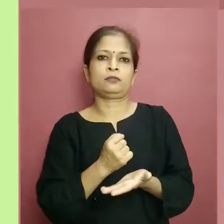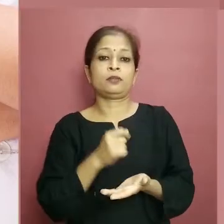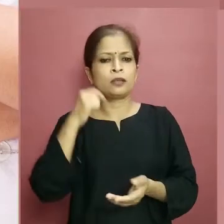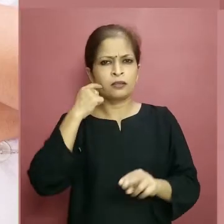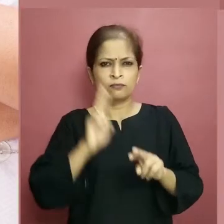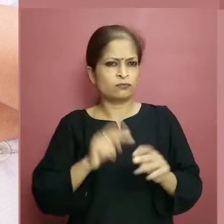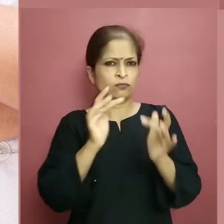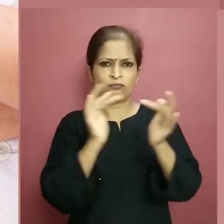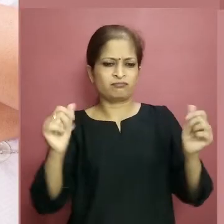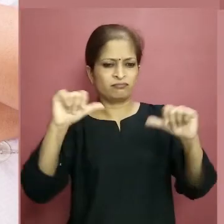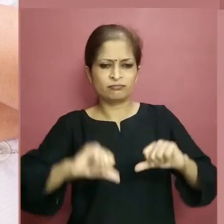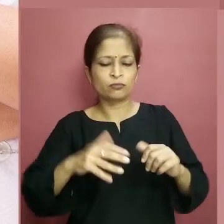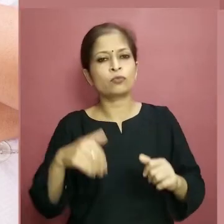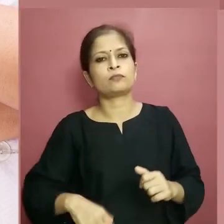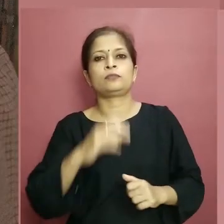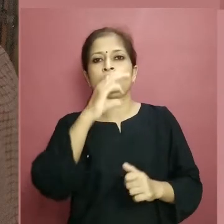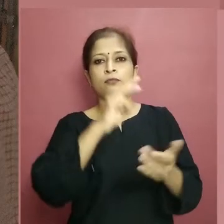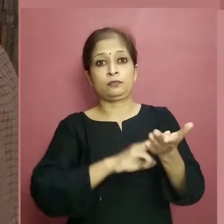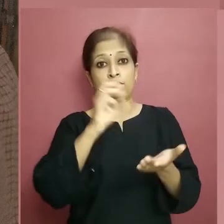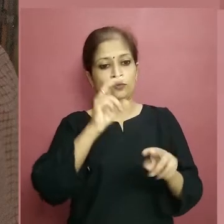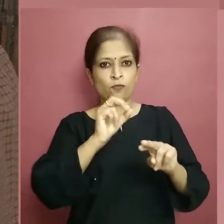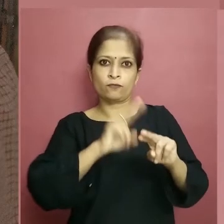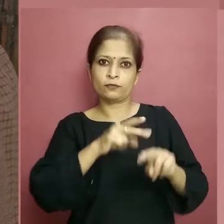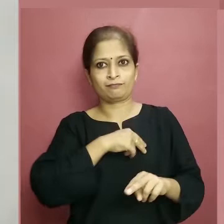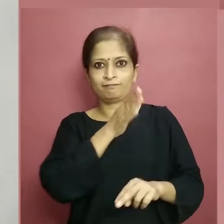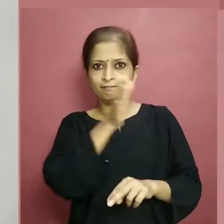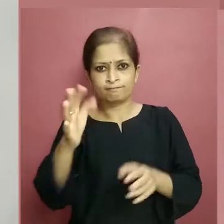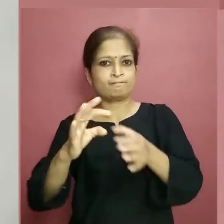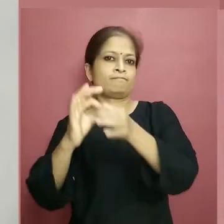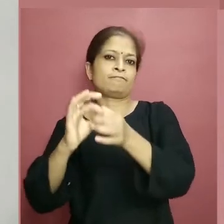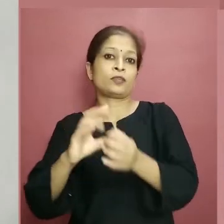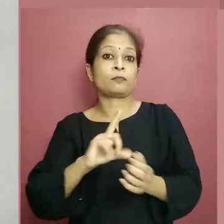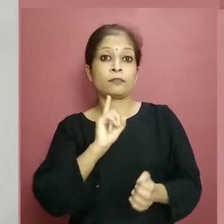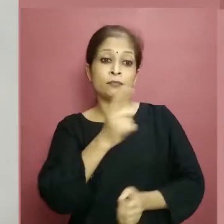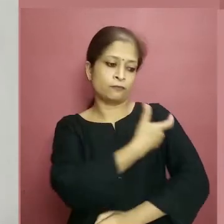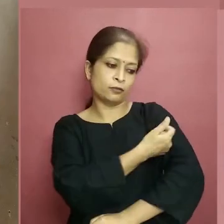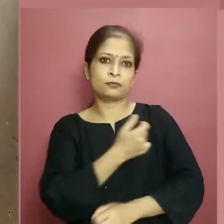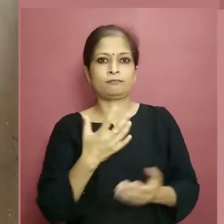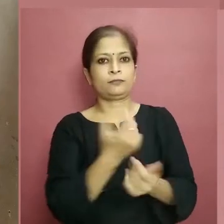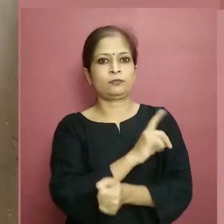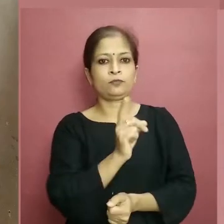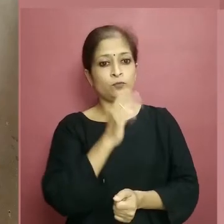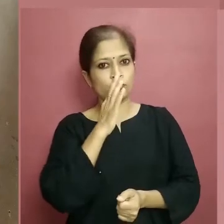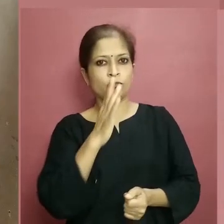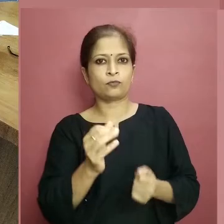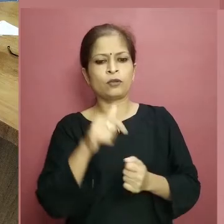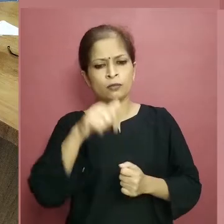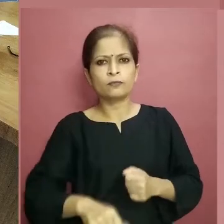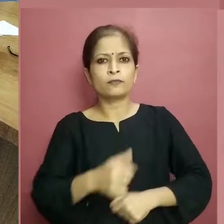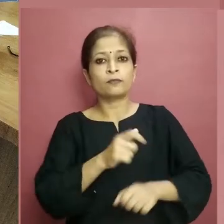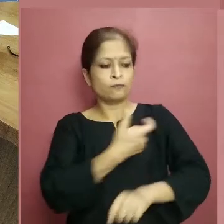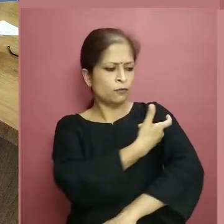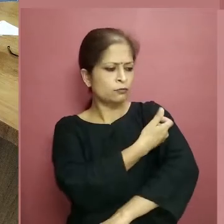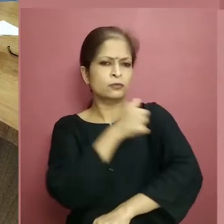CMO ऑफिस से संपर्क कर लो, लेकिन वैक्सीनेशन लगवाना बहुत जरूरी है। वैक्सीनेशन ही हमें इस खतरनाक बीमारी से सुरक्षा प्रदान